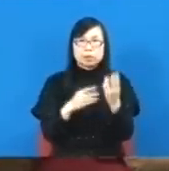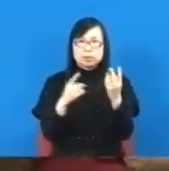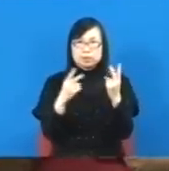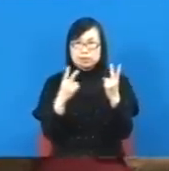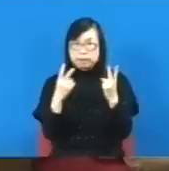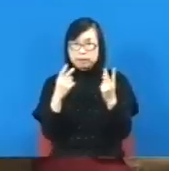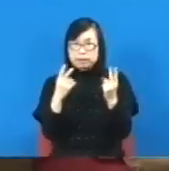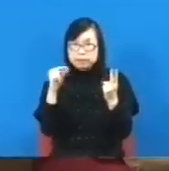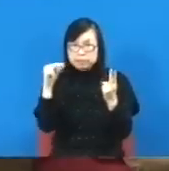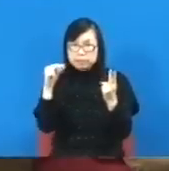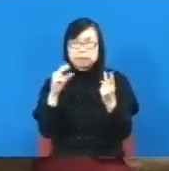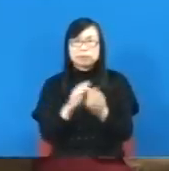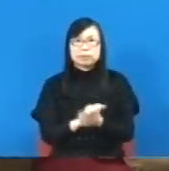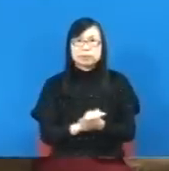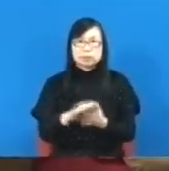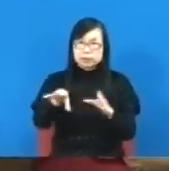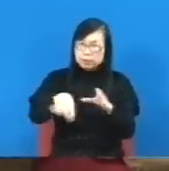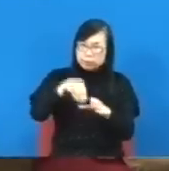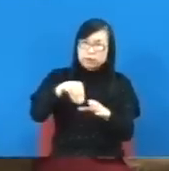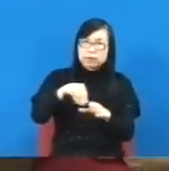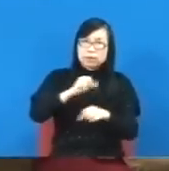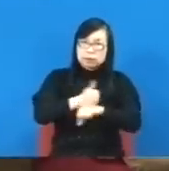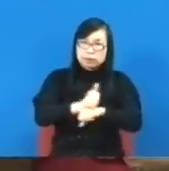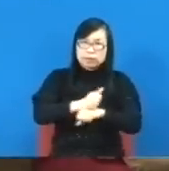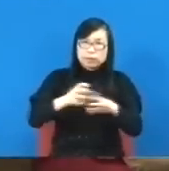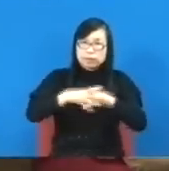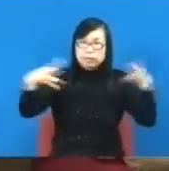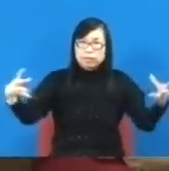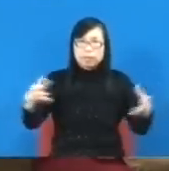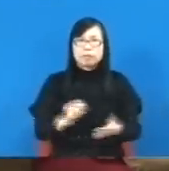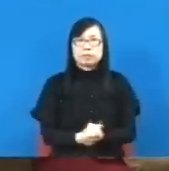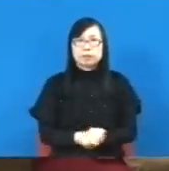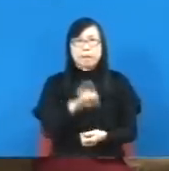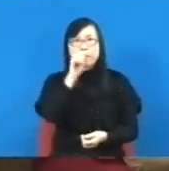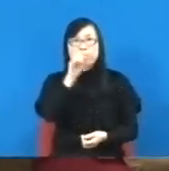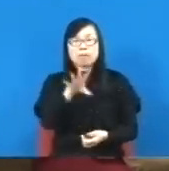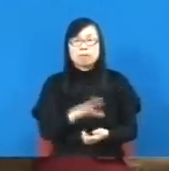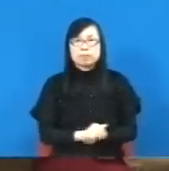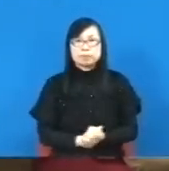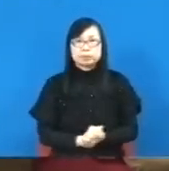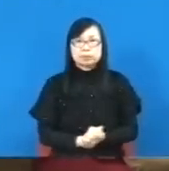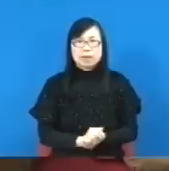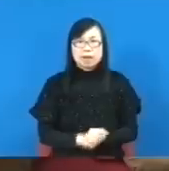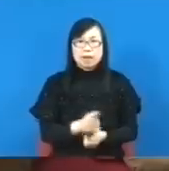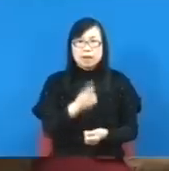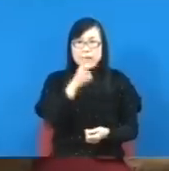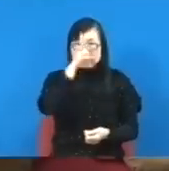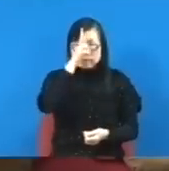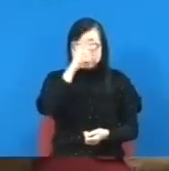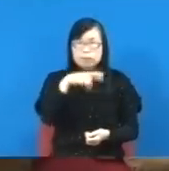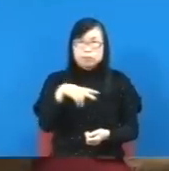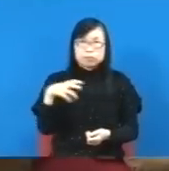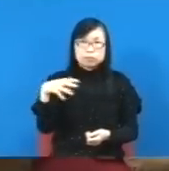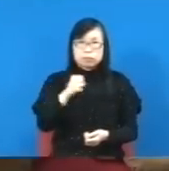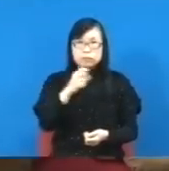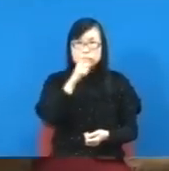咪？咁佢抽到嘅機會好大啊嘛。係。咁咪俾啲 Q 佢咯。阿梁振英想講